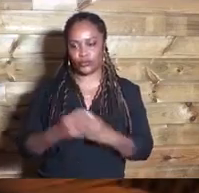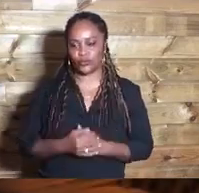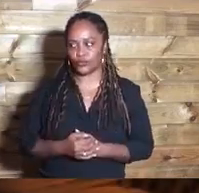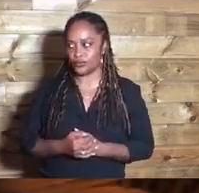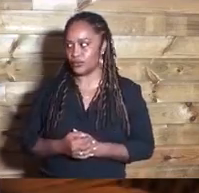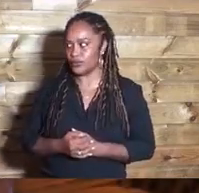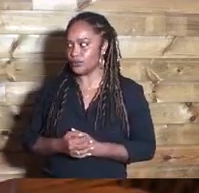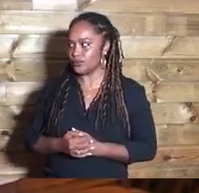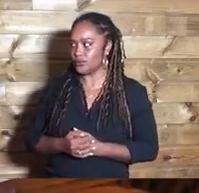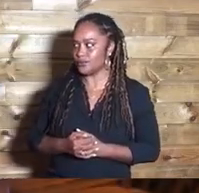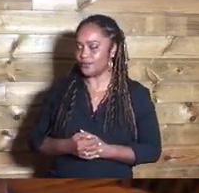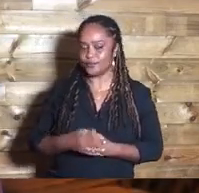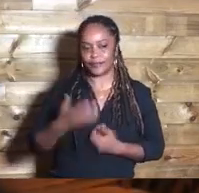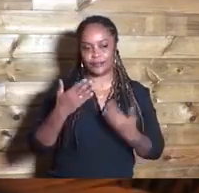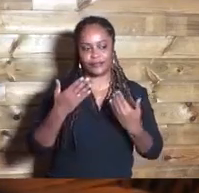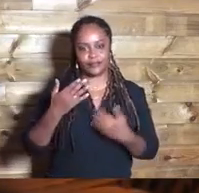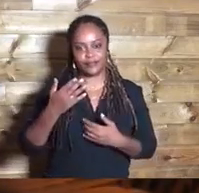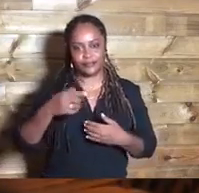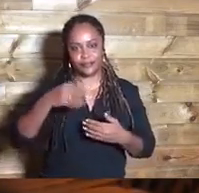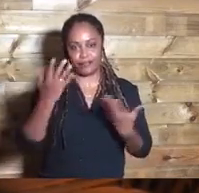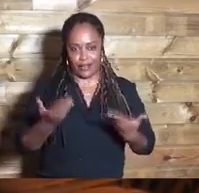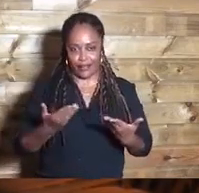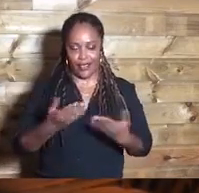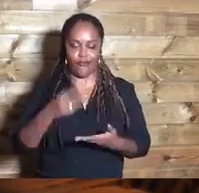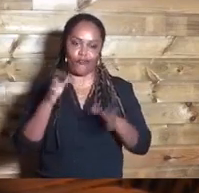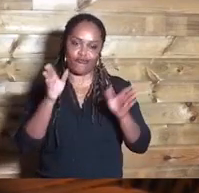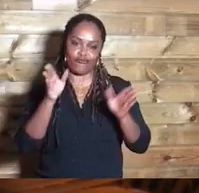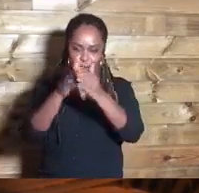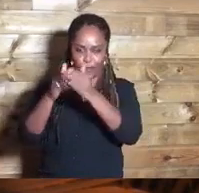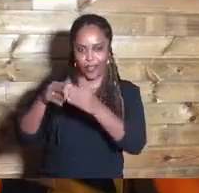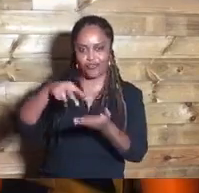En qui m'a des autres qui l'a levé.